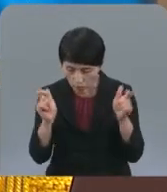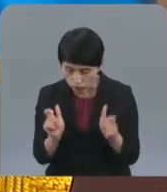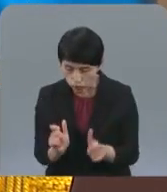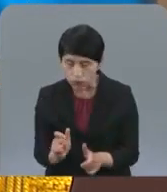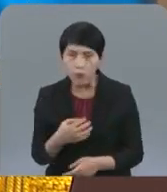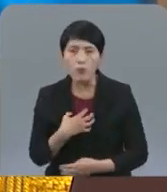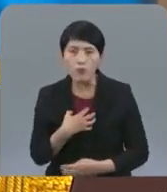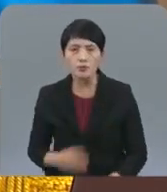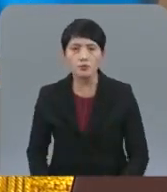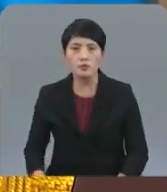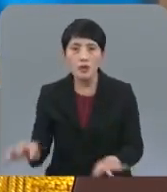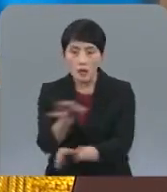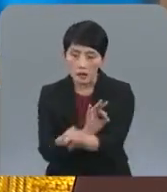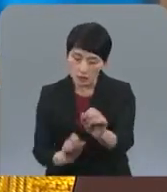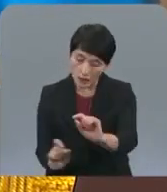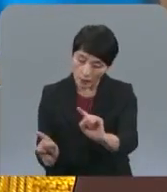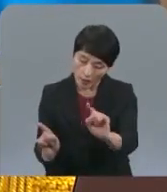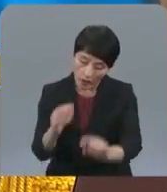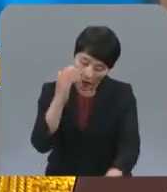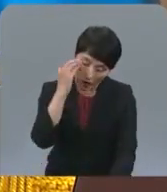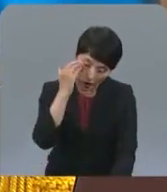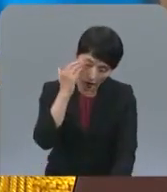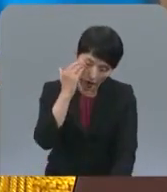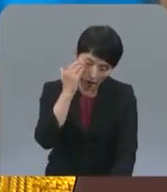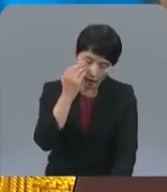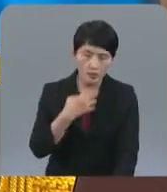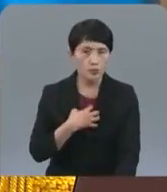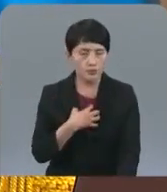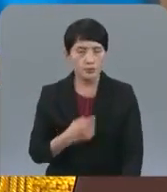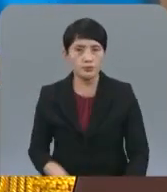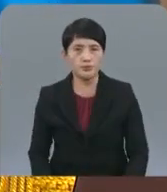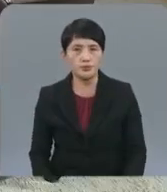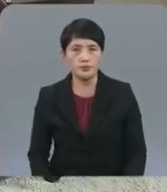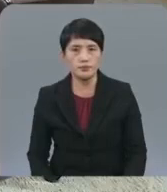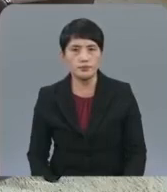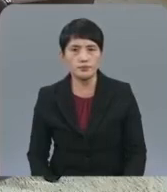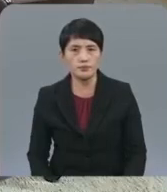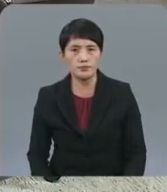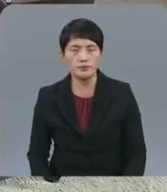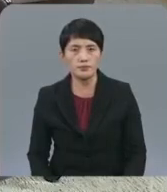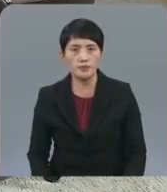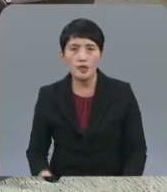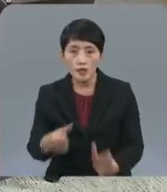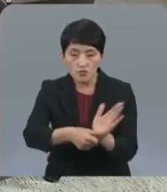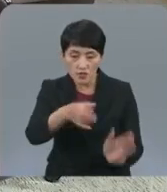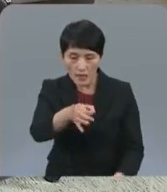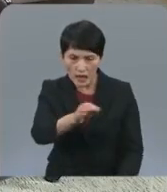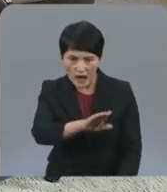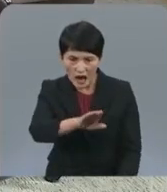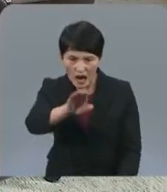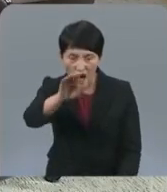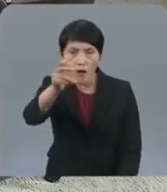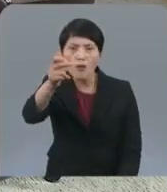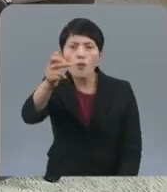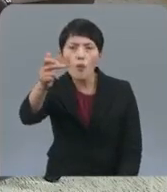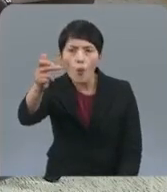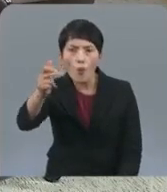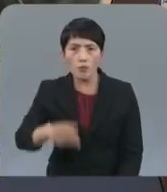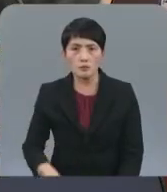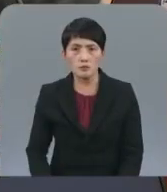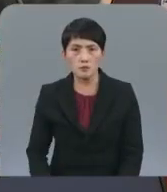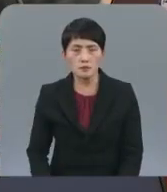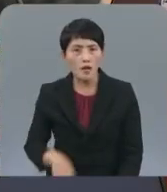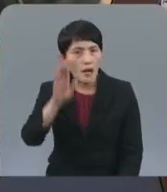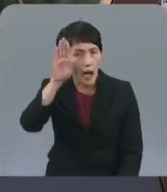шиитского движение ХЗБ поддерживают Хамас а США Великобритания Франция и Германия выразили поддержку